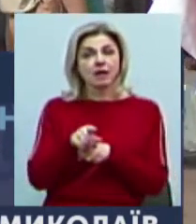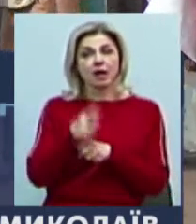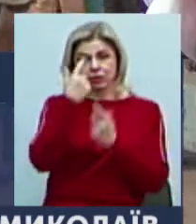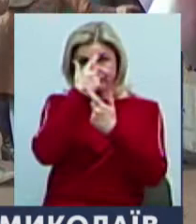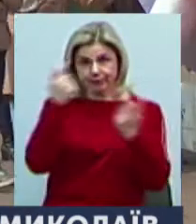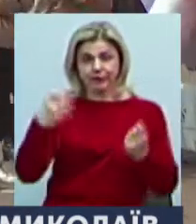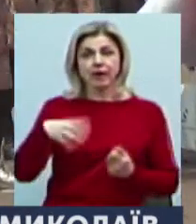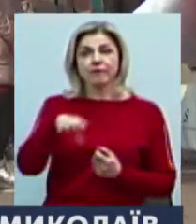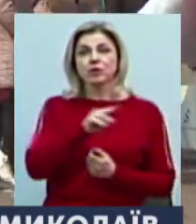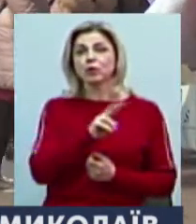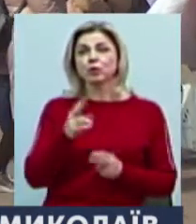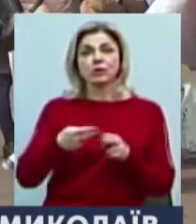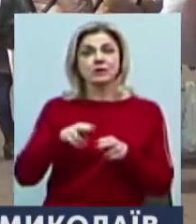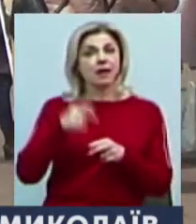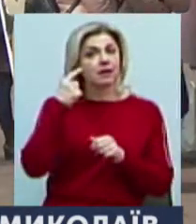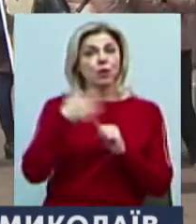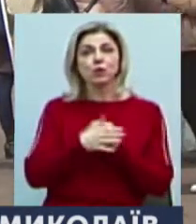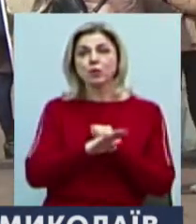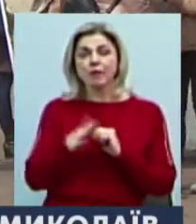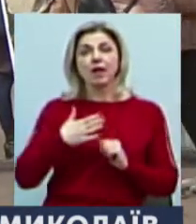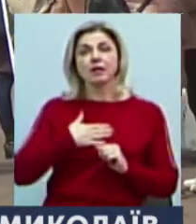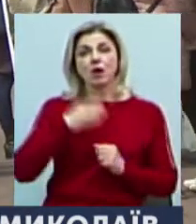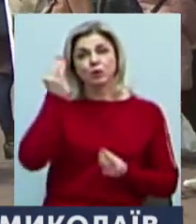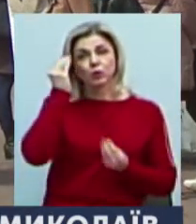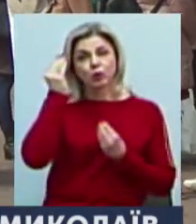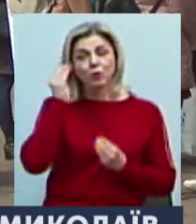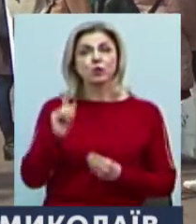тих, хто це не розуміє, нашу думку, щоб